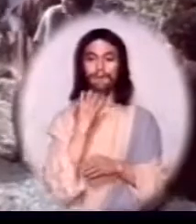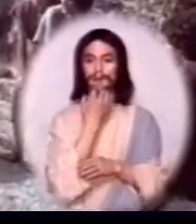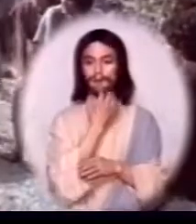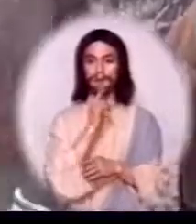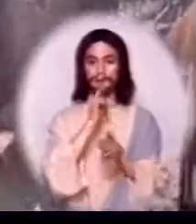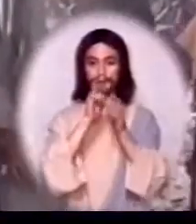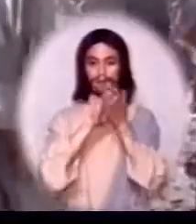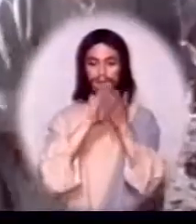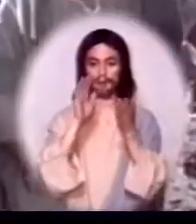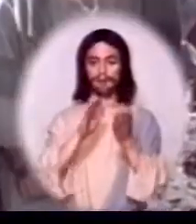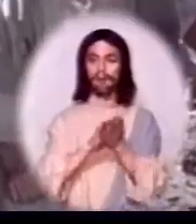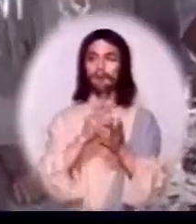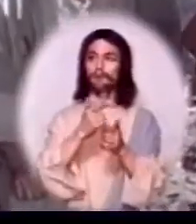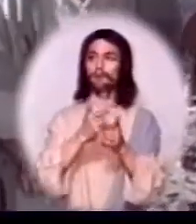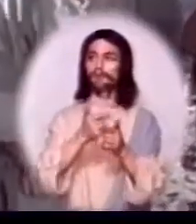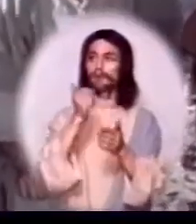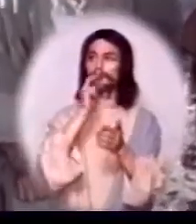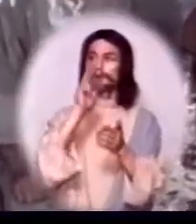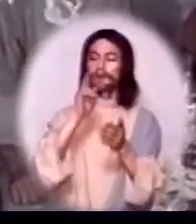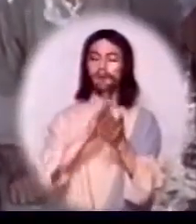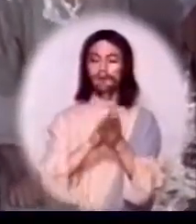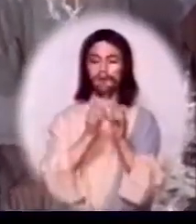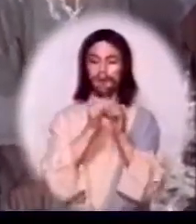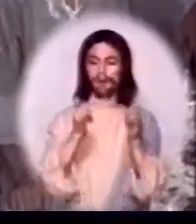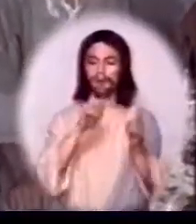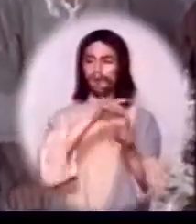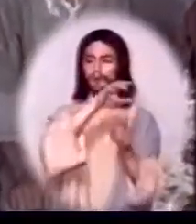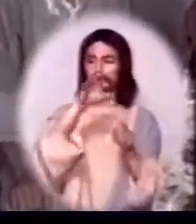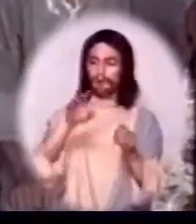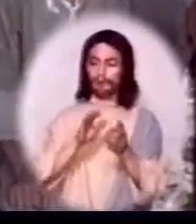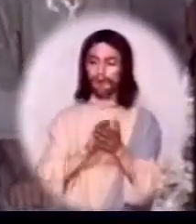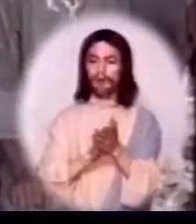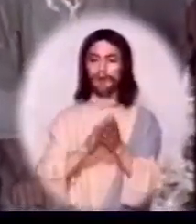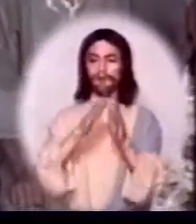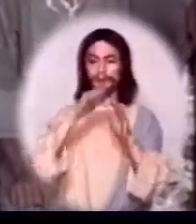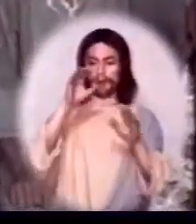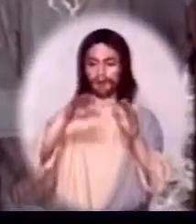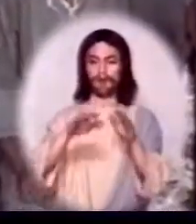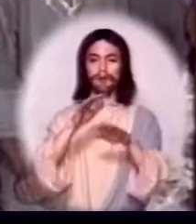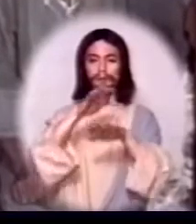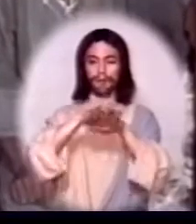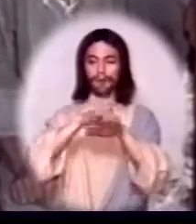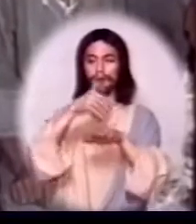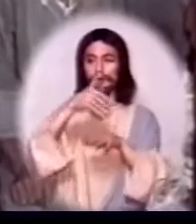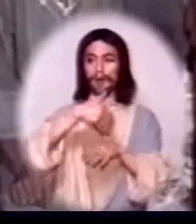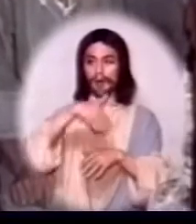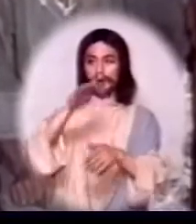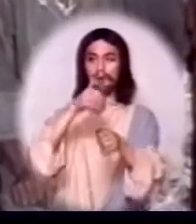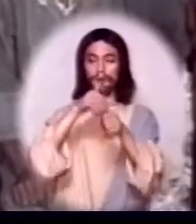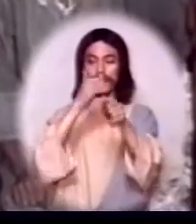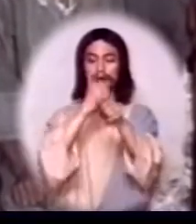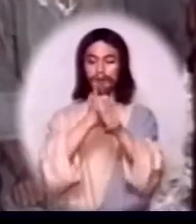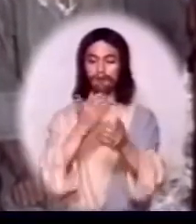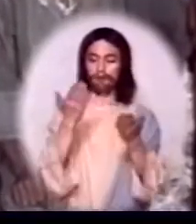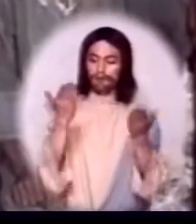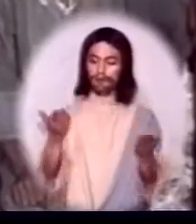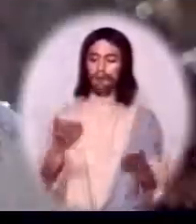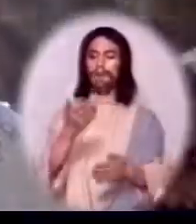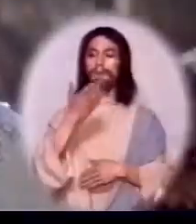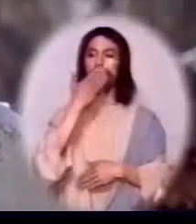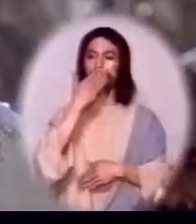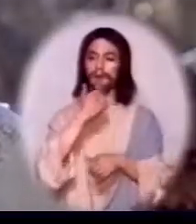베드로가 말했습니다. 주여, 사람들을 이 근처에 마을과 농장으로 가게 해서